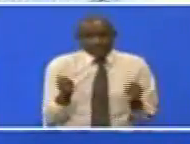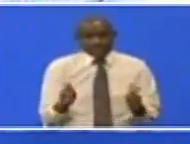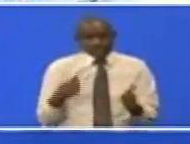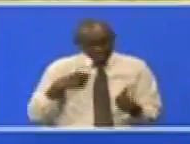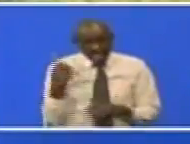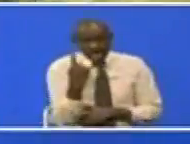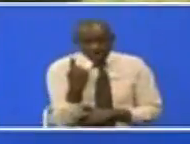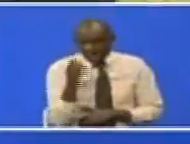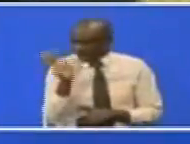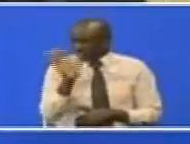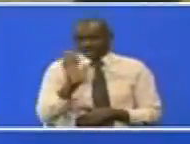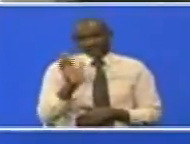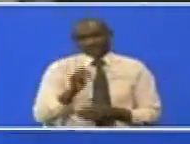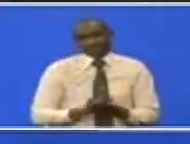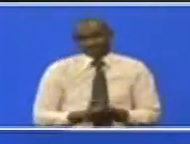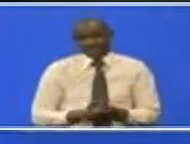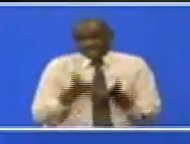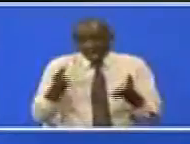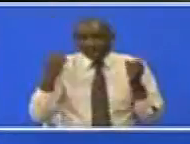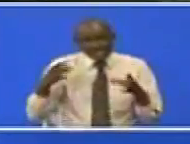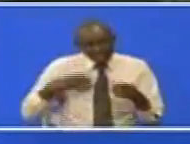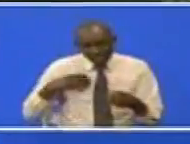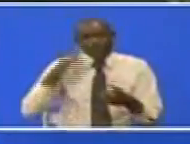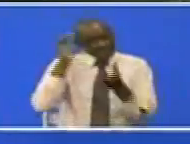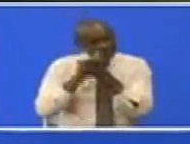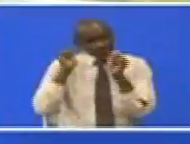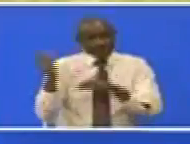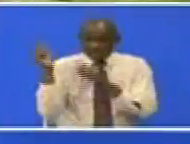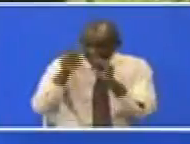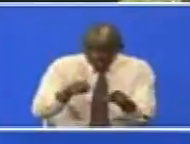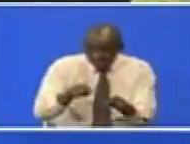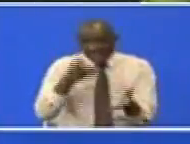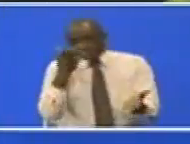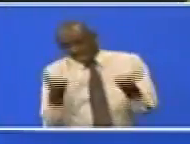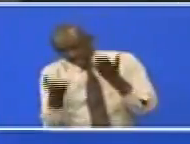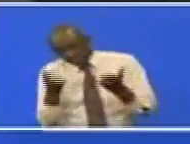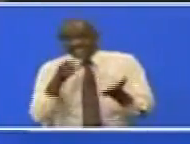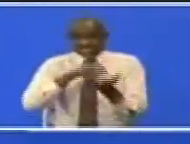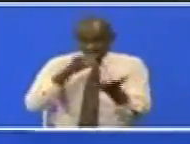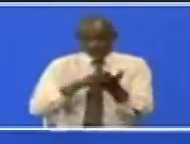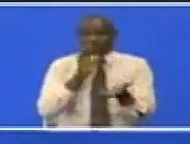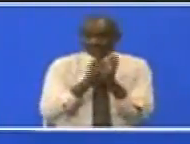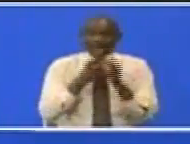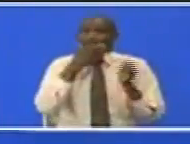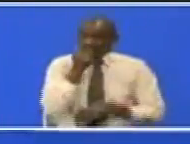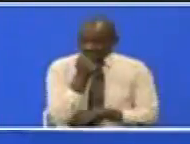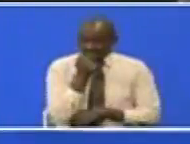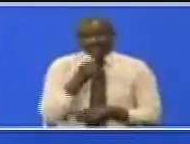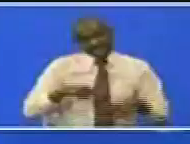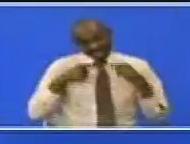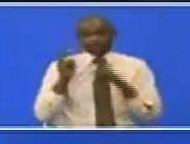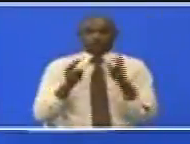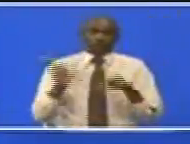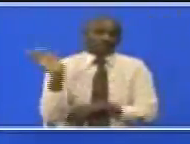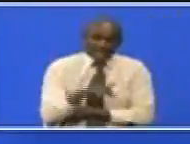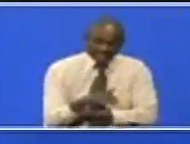siwezi kurudi peke yangu baada ya muda inawabidi kurudi kwenye kambi wakiwa na matumaini kuwa huenda Hali ikaboreka warudie Maisha yao ya kawaida